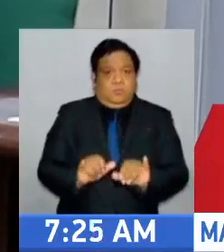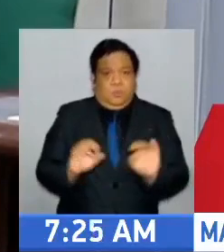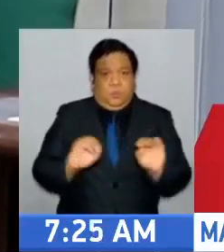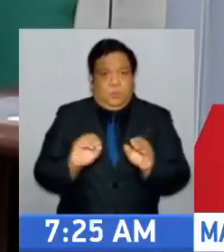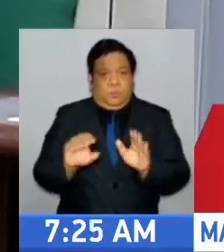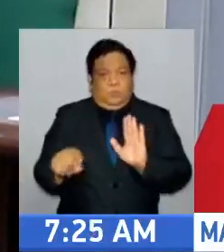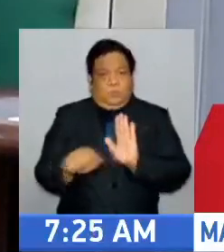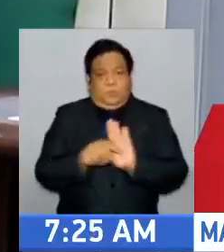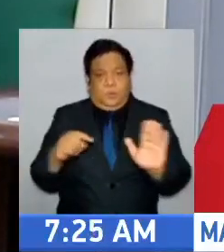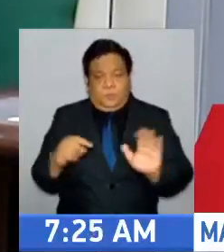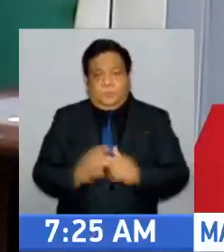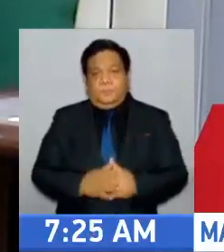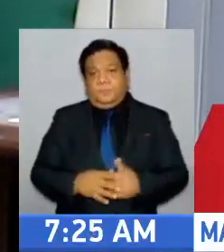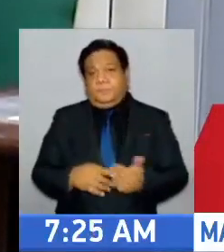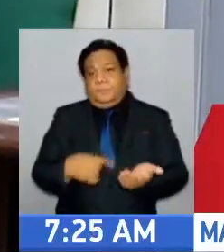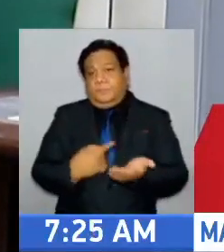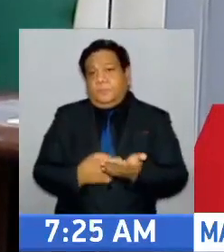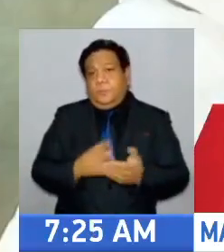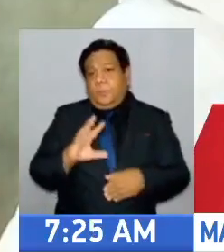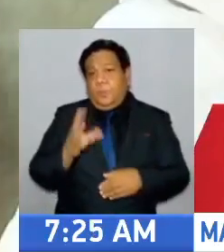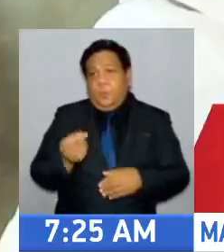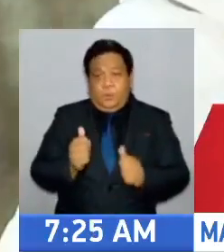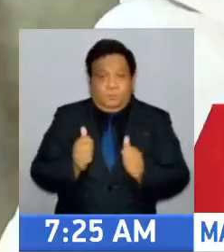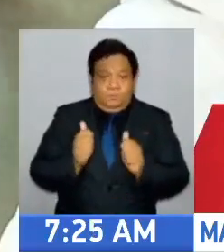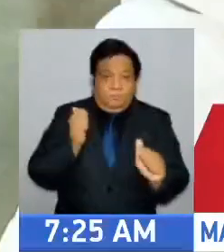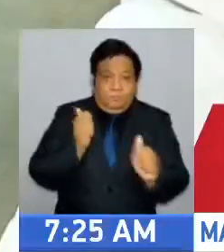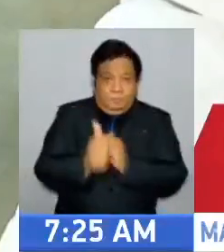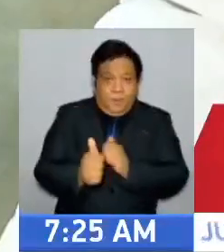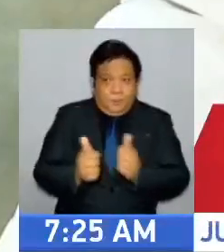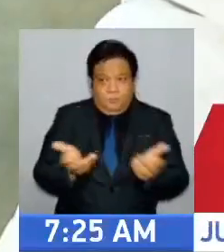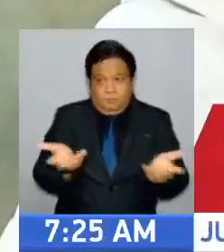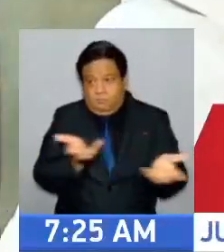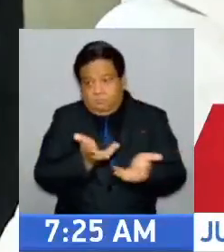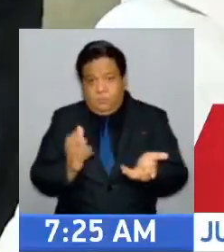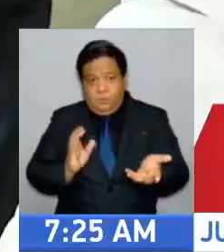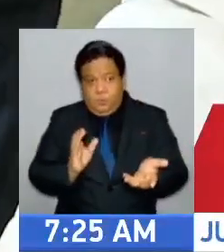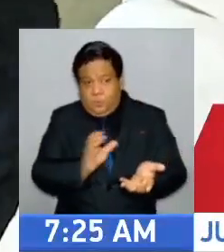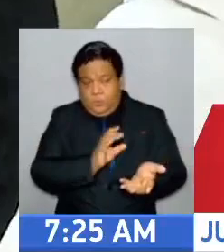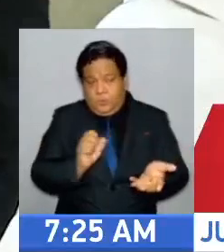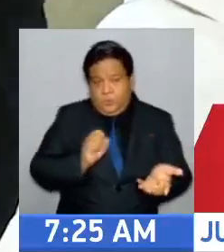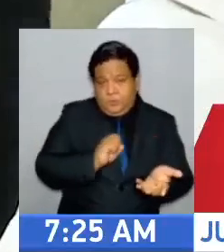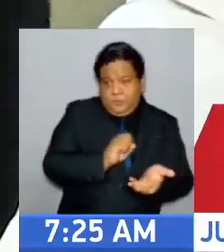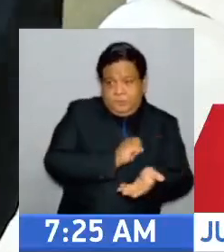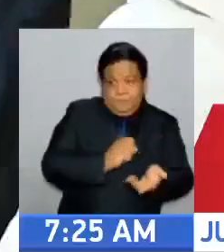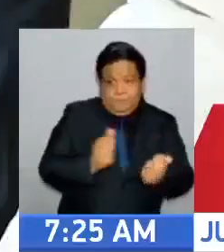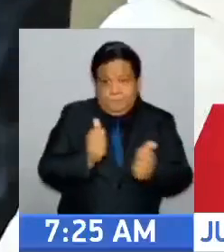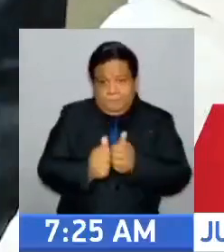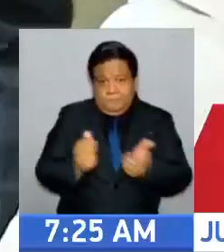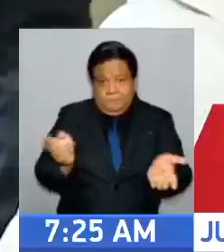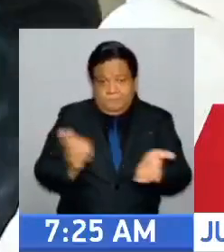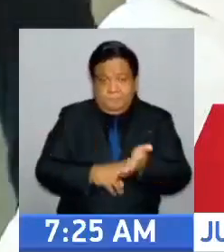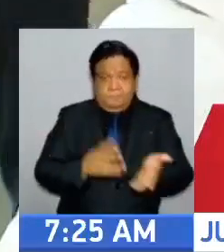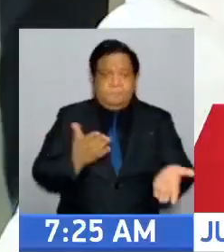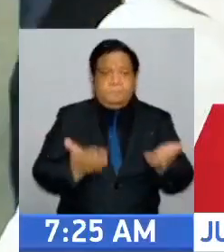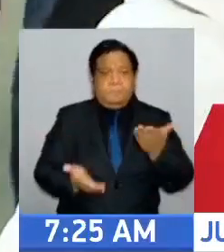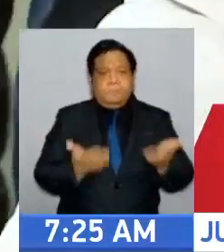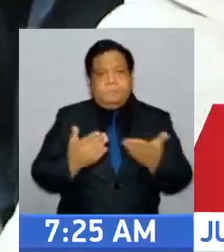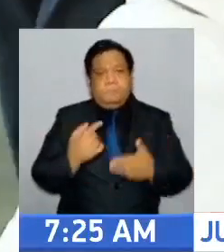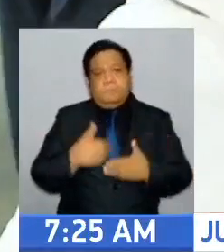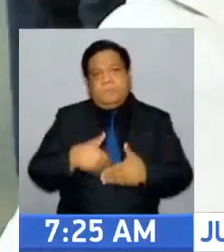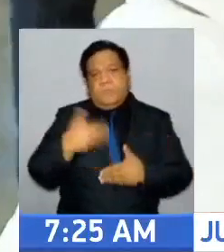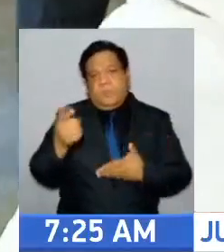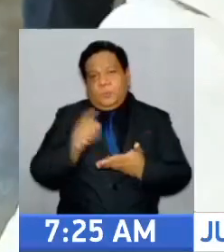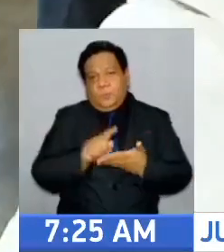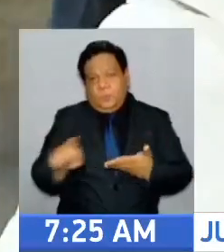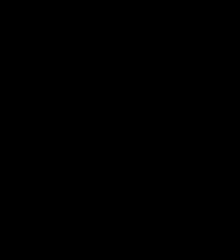kailan lulusot sa Bicameral Conference Committee ang 2023 National Budget, sabi ni Angara, posible ito sa susunod na linggo.